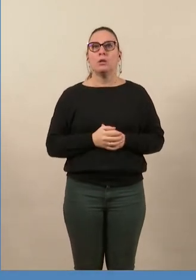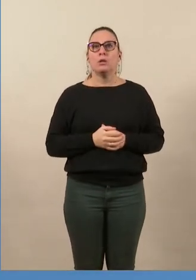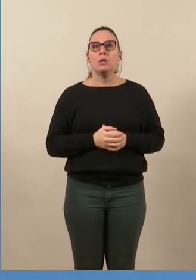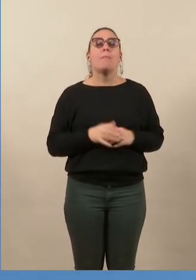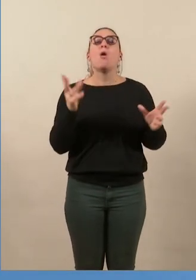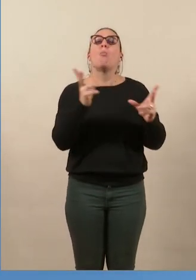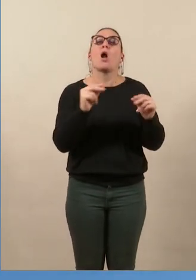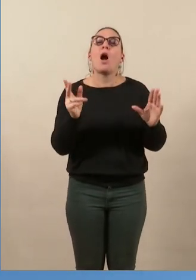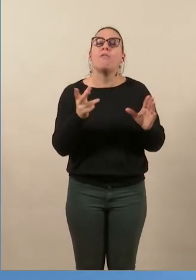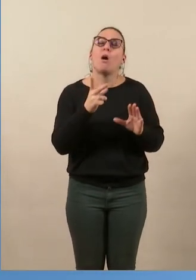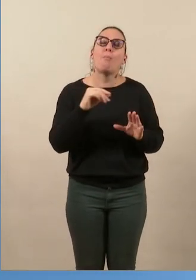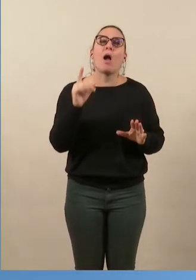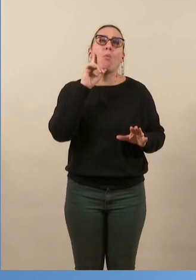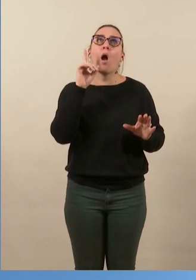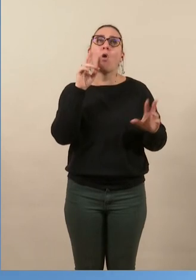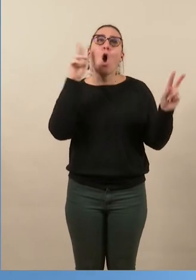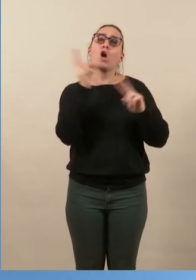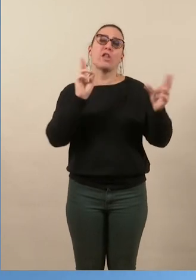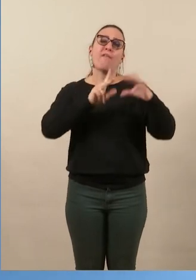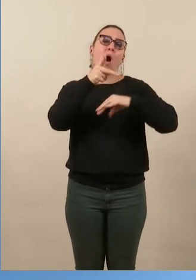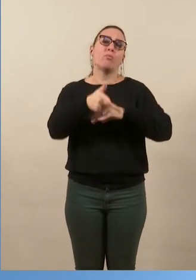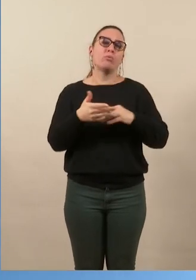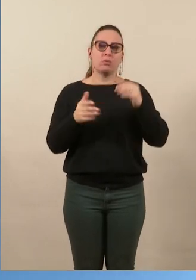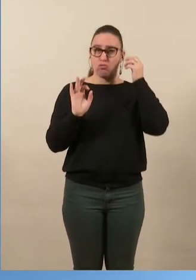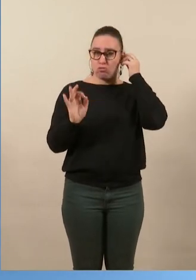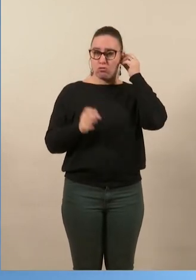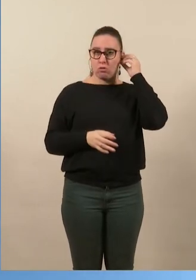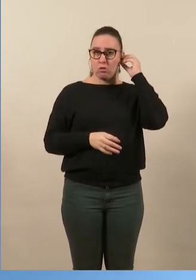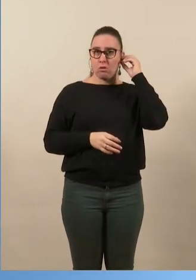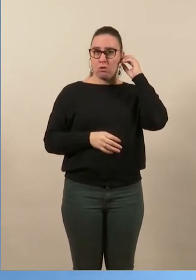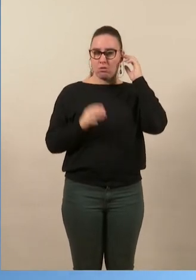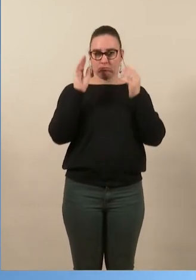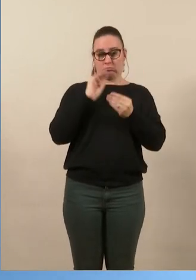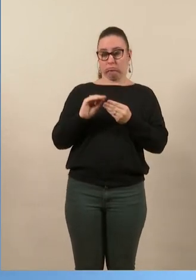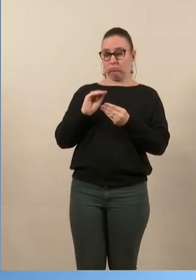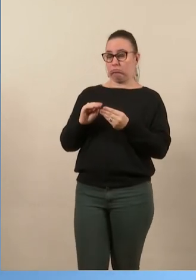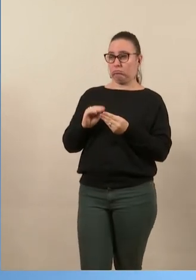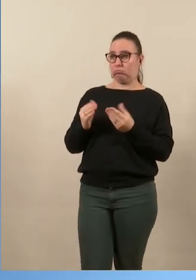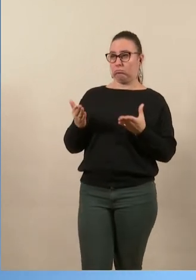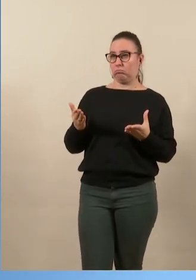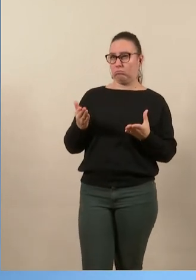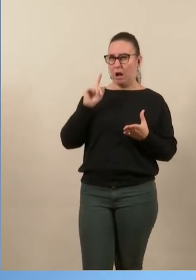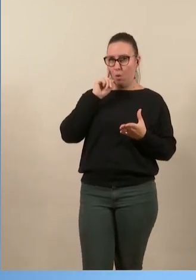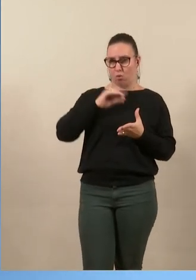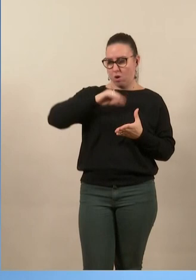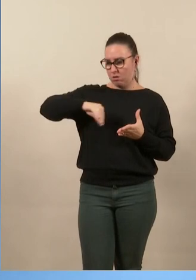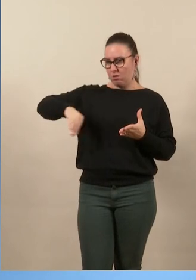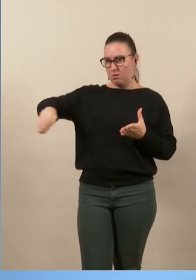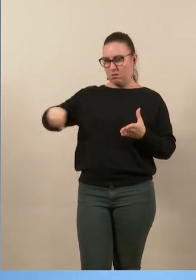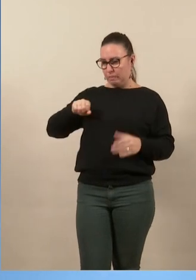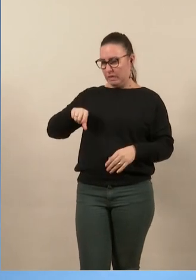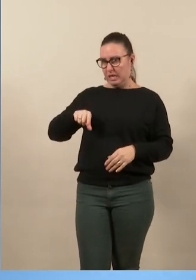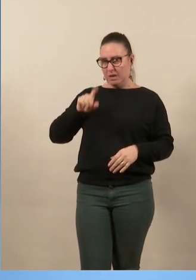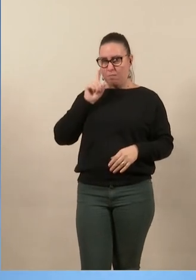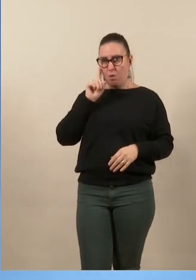d'importance puisque ça n'a pas de rapport avec le développement durable et on se demande que pourquoi ça figure là-dedans c'est ça le vrai